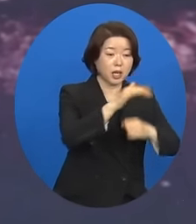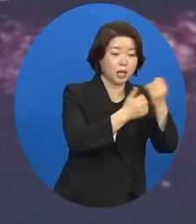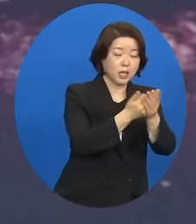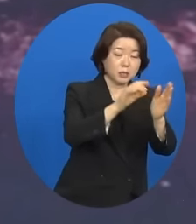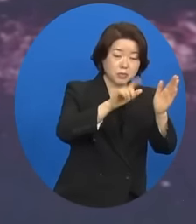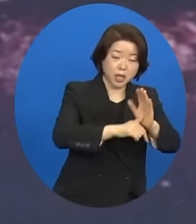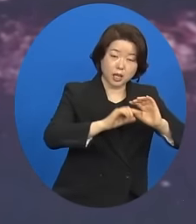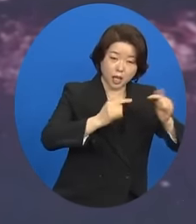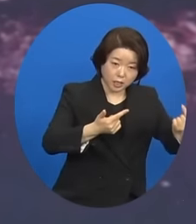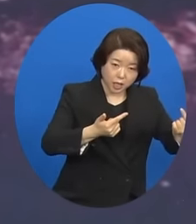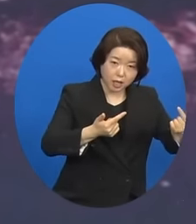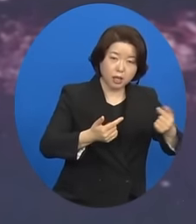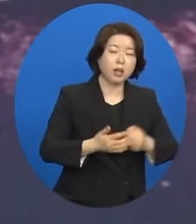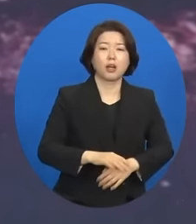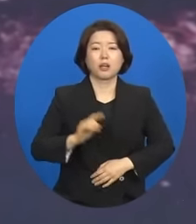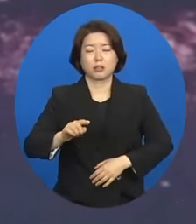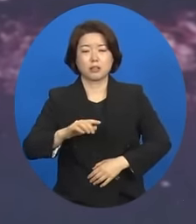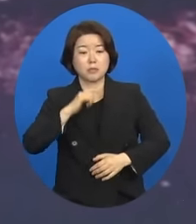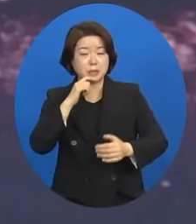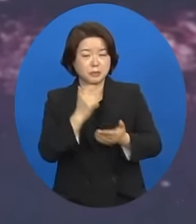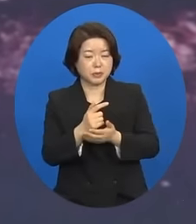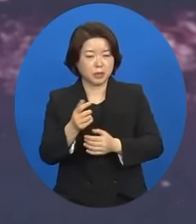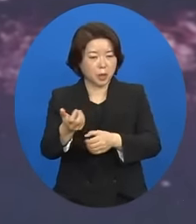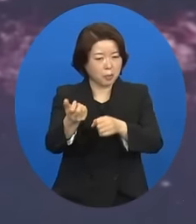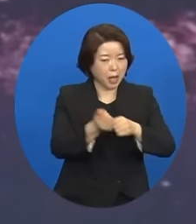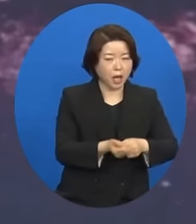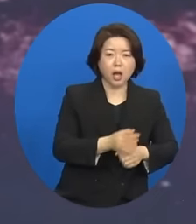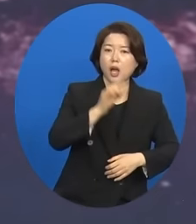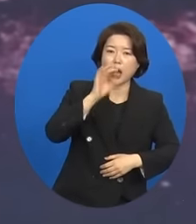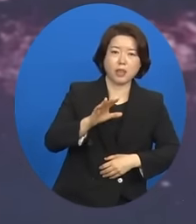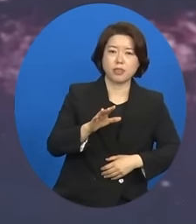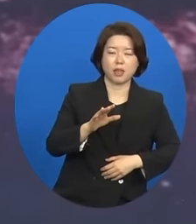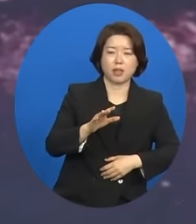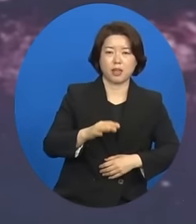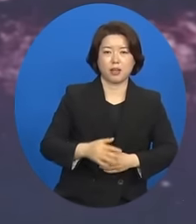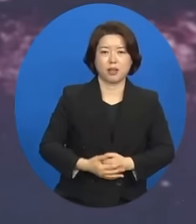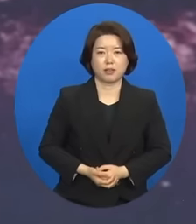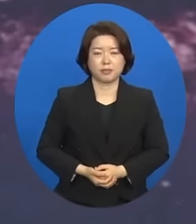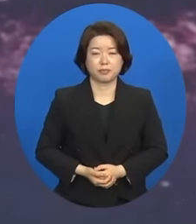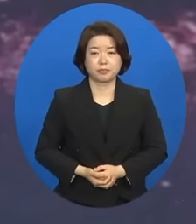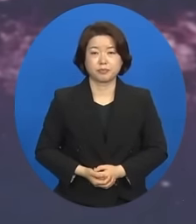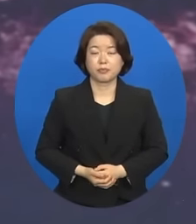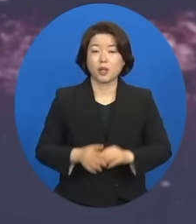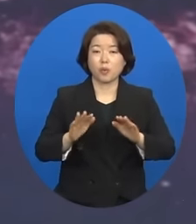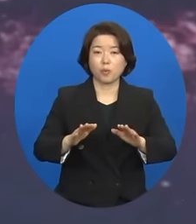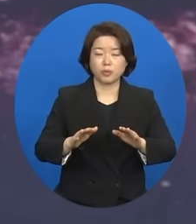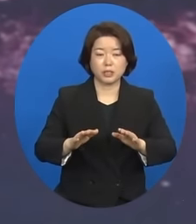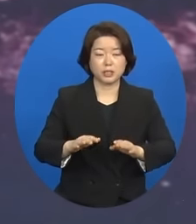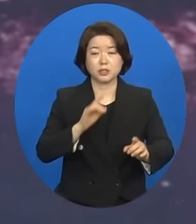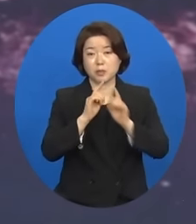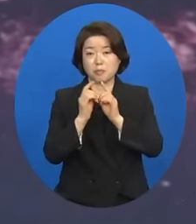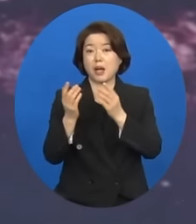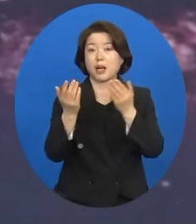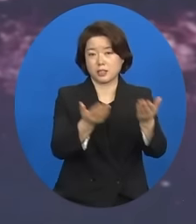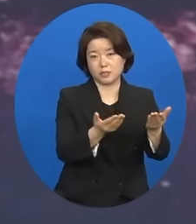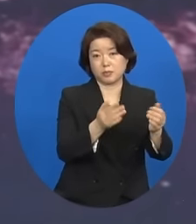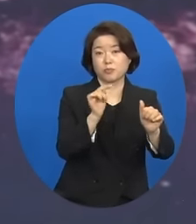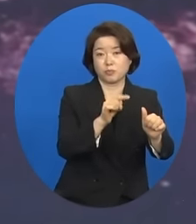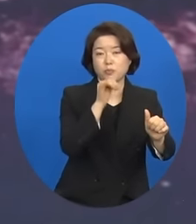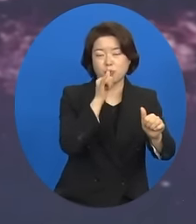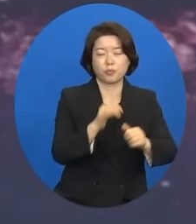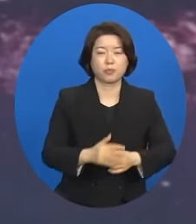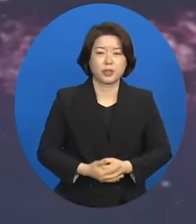속임수를 쓰거나 그것을 타이밍을 앞당기려 해서는 안 된다라는 것을 사실상 말씀을 하는